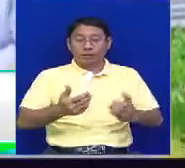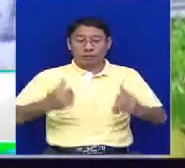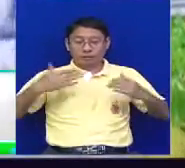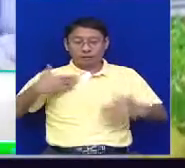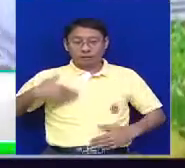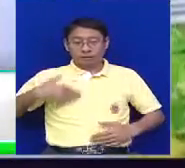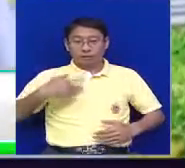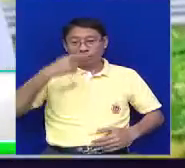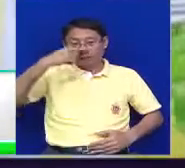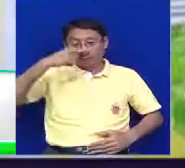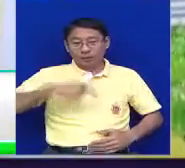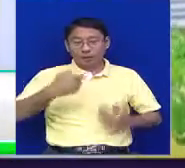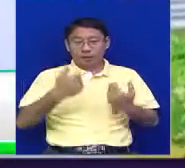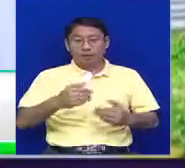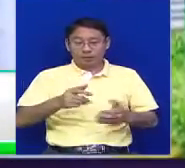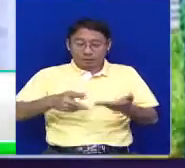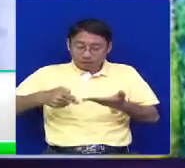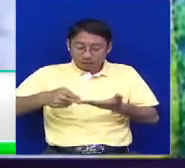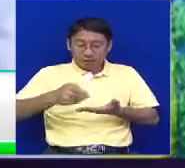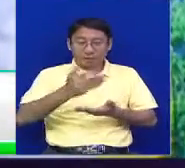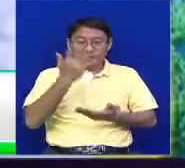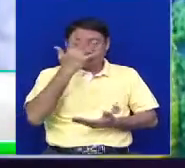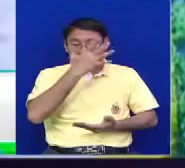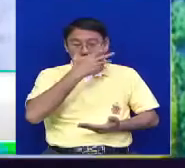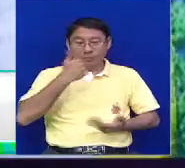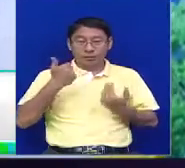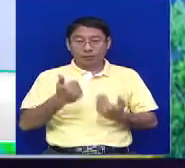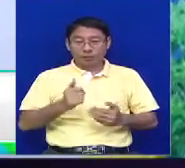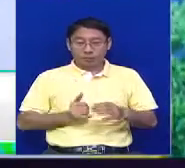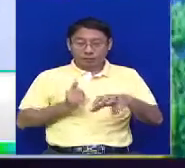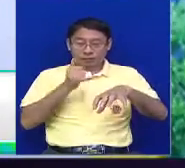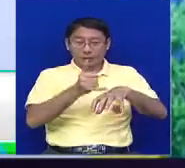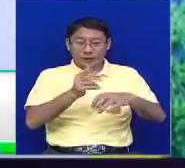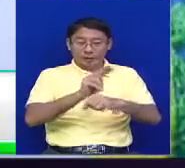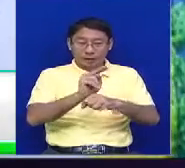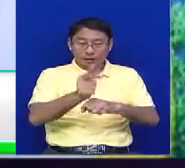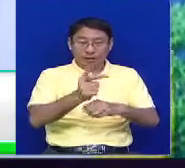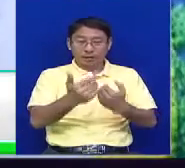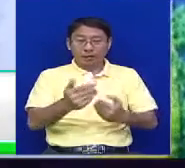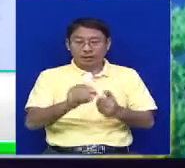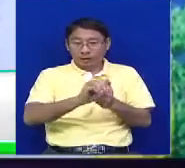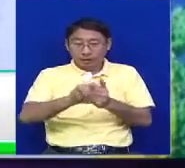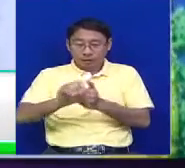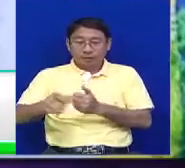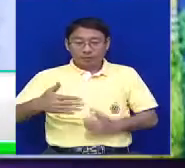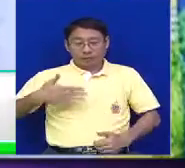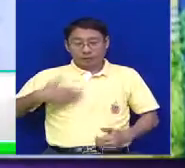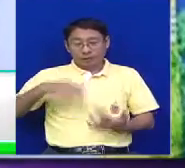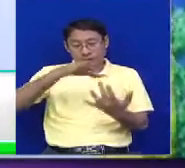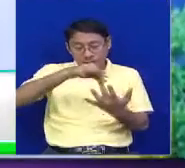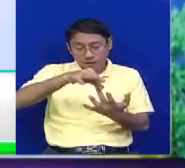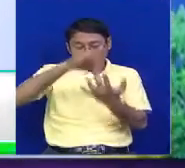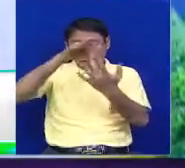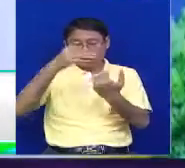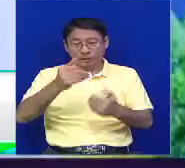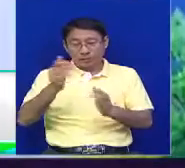ที่ตัดในรูปแบบต่างๆสวยงามมากถ้าคุณกลางแก้วสนใจไปงานนี้เลยดิฉันแนะนำแต่ละชุดเนี่ยผ้าเนี่ยคัดสรรมาจากการ